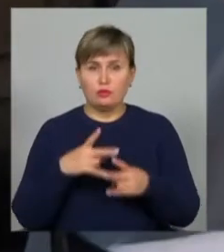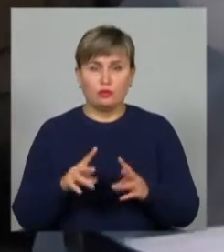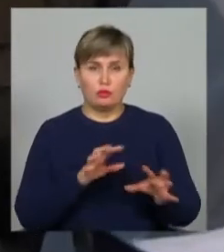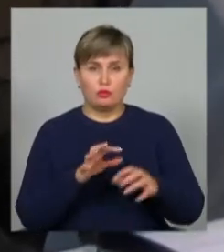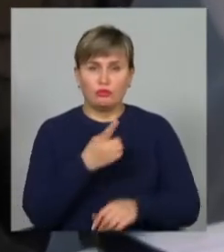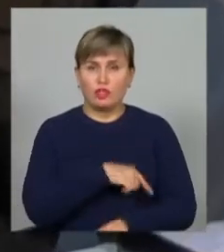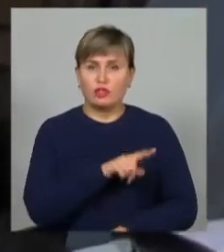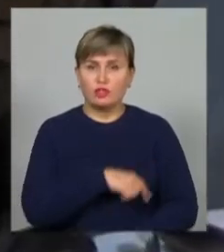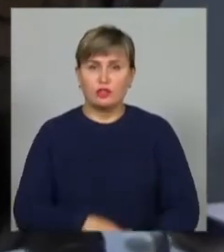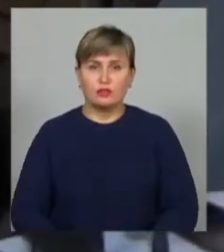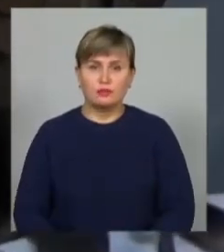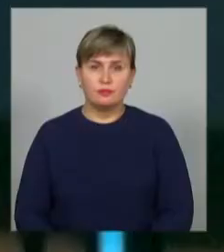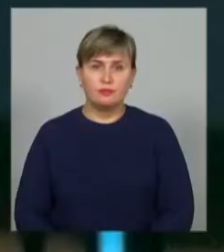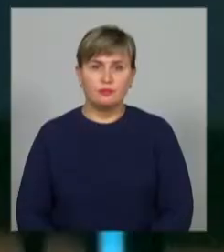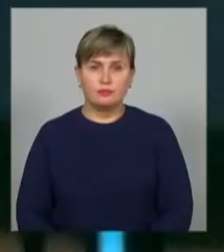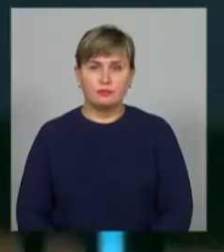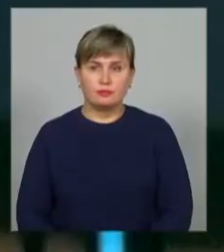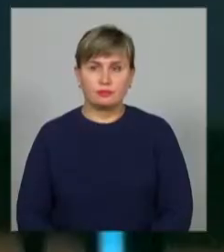врача.